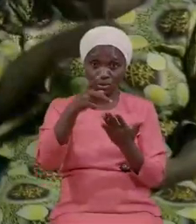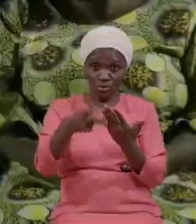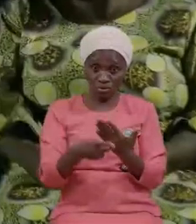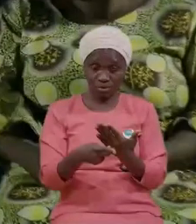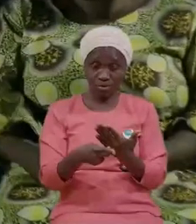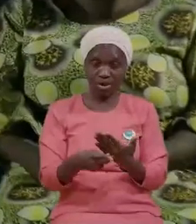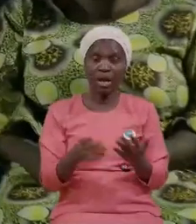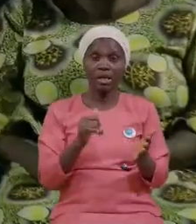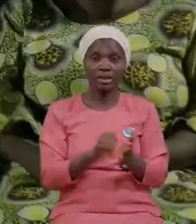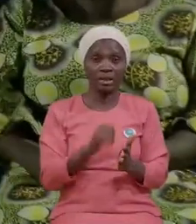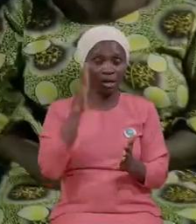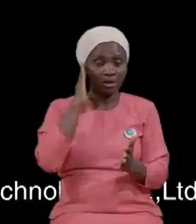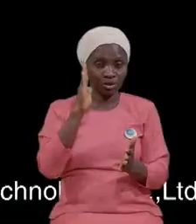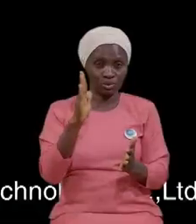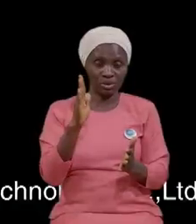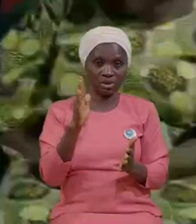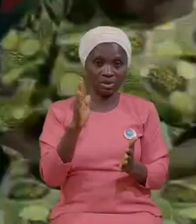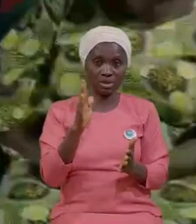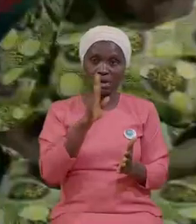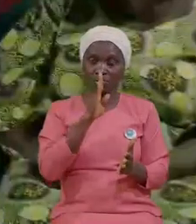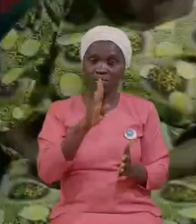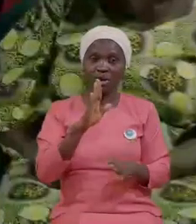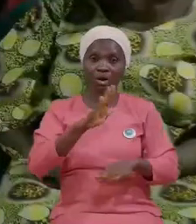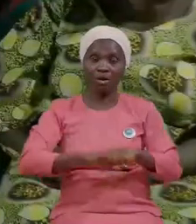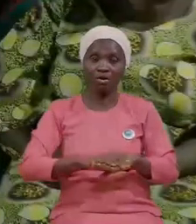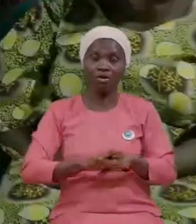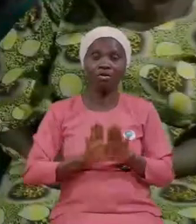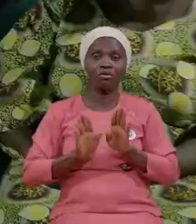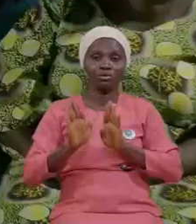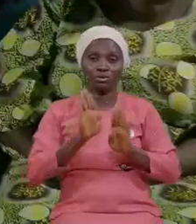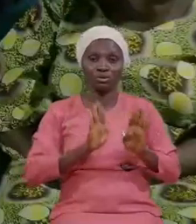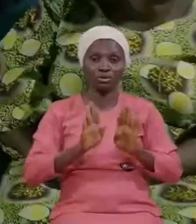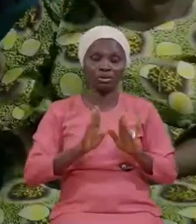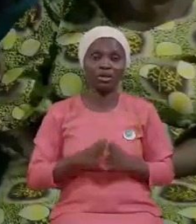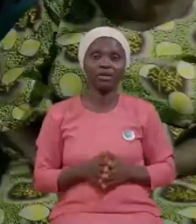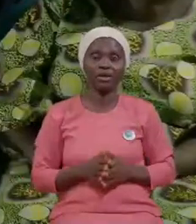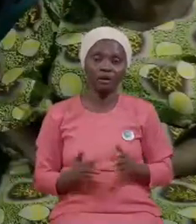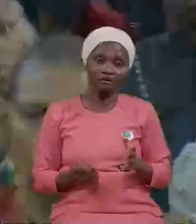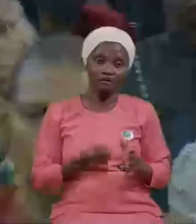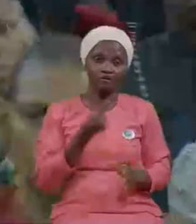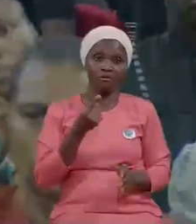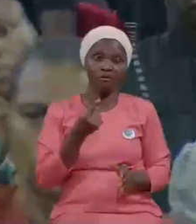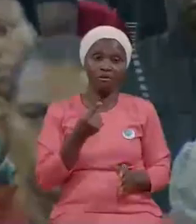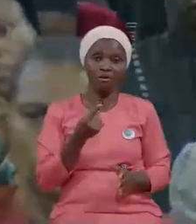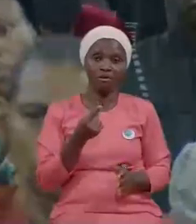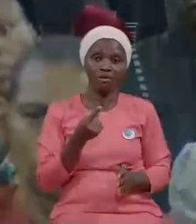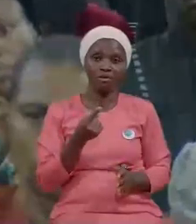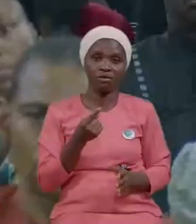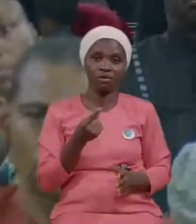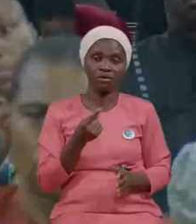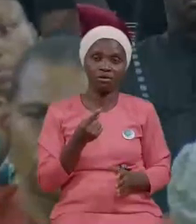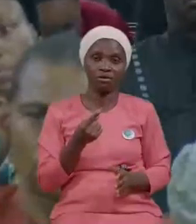Et ce serait le dimanche 4 février 2024 dans toutes